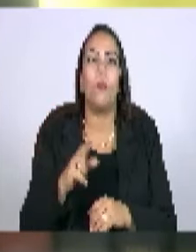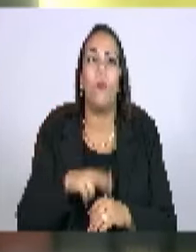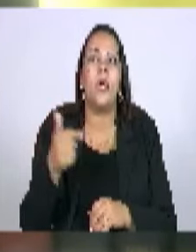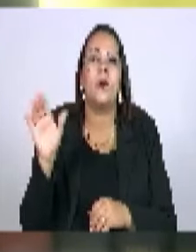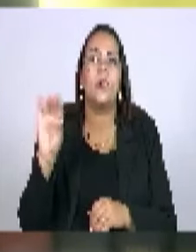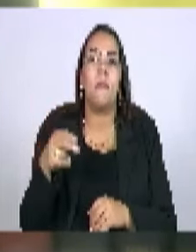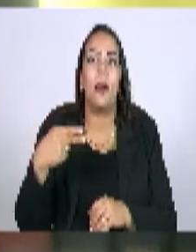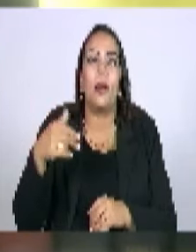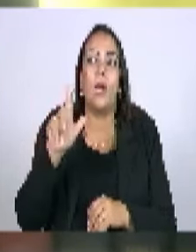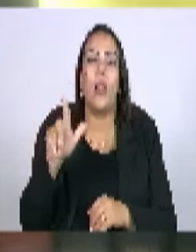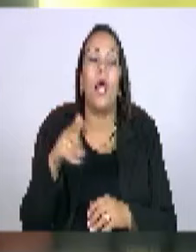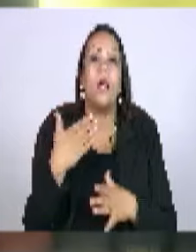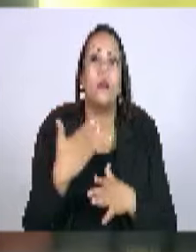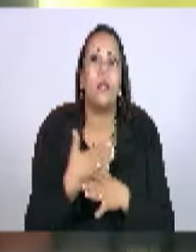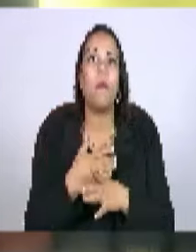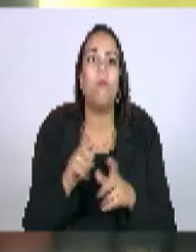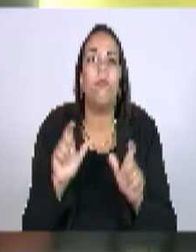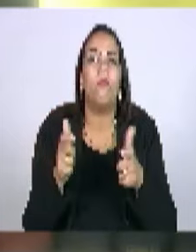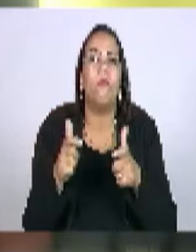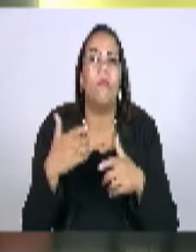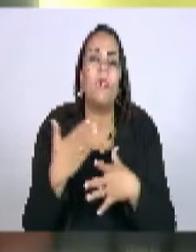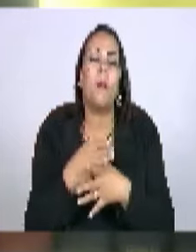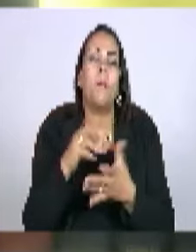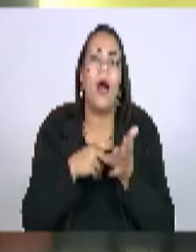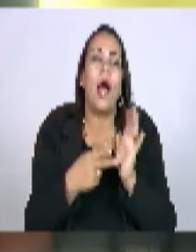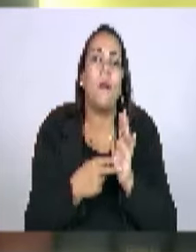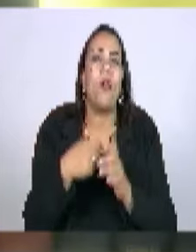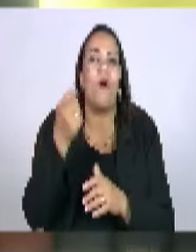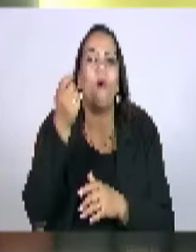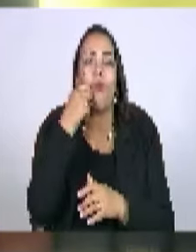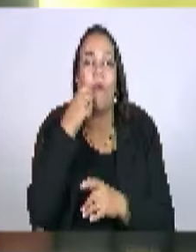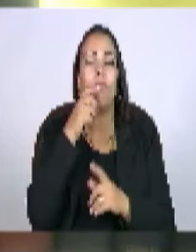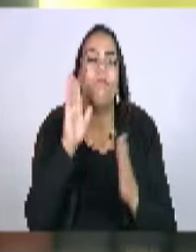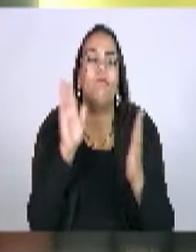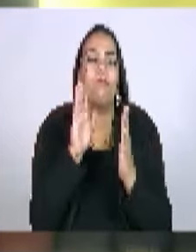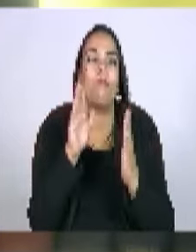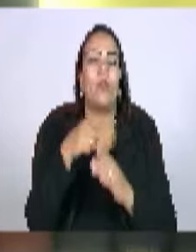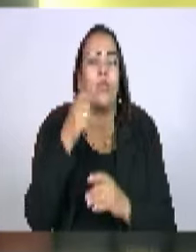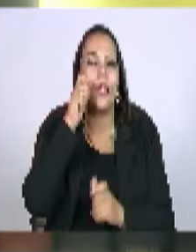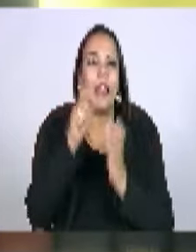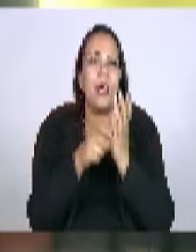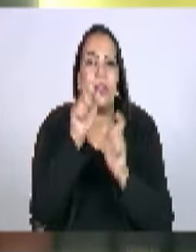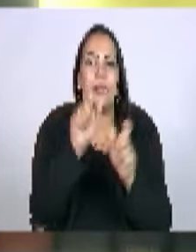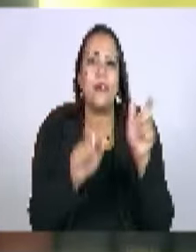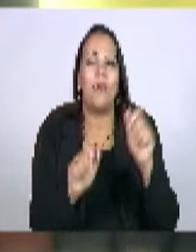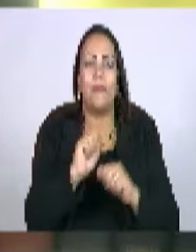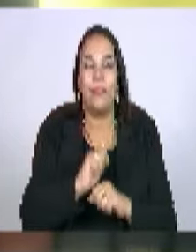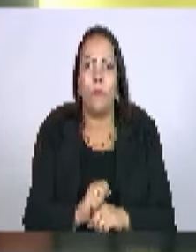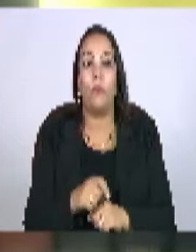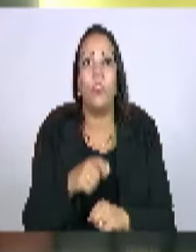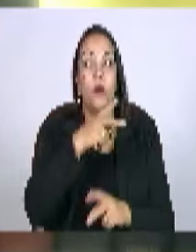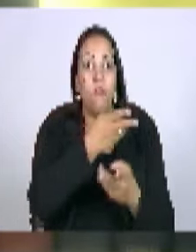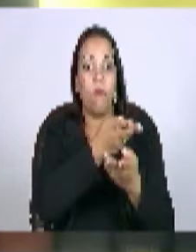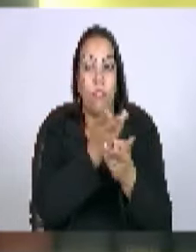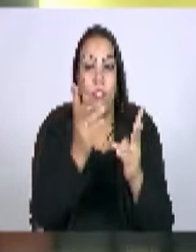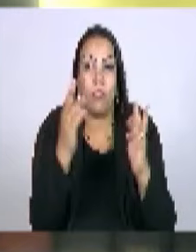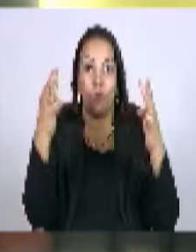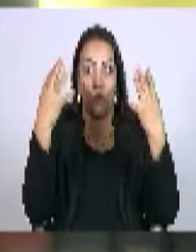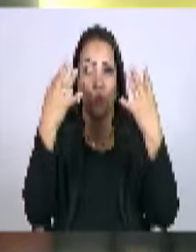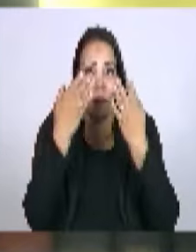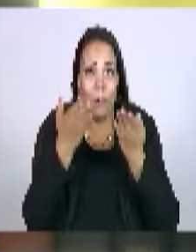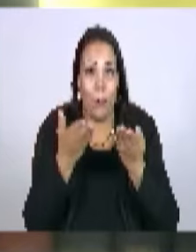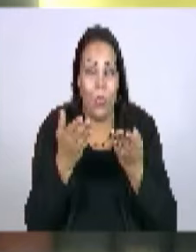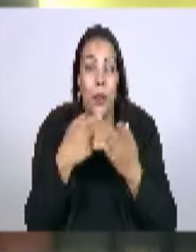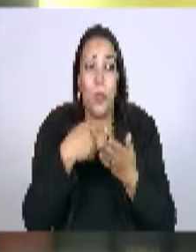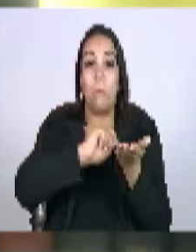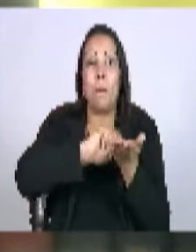هنيه بتهمه ارتكاب جرائم ضد الانسانيه بعض الساده المشاهدين